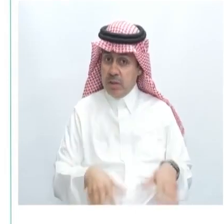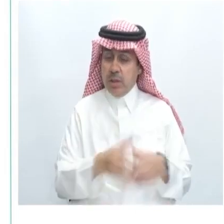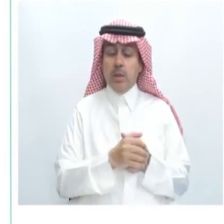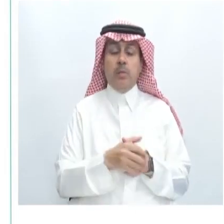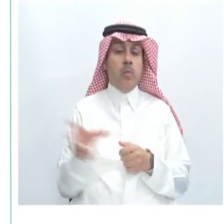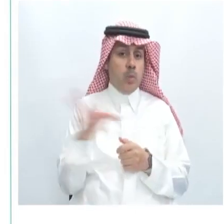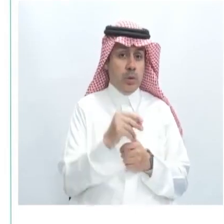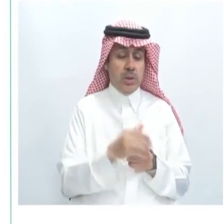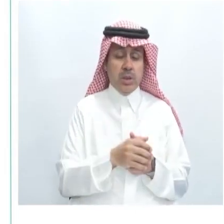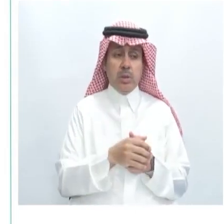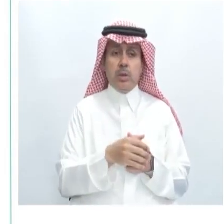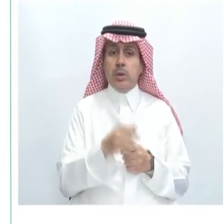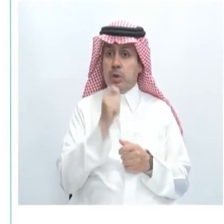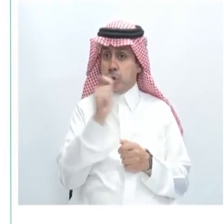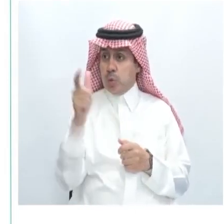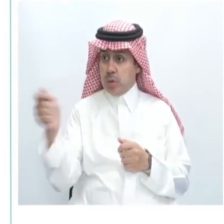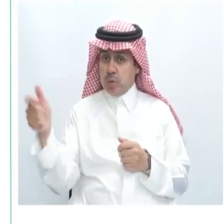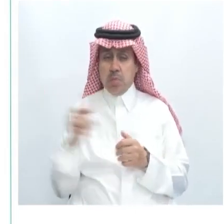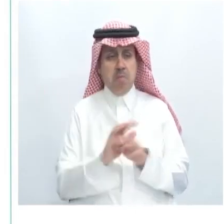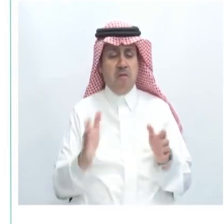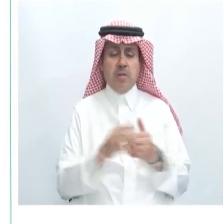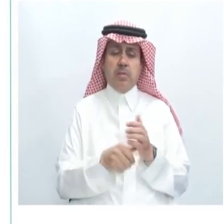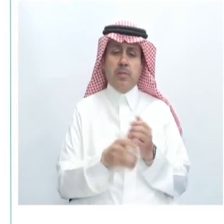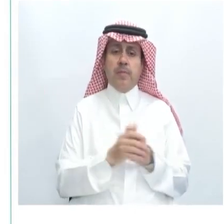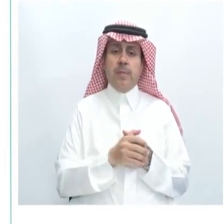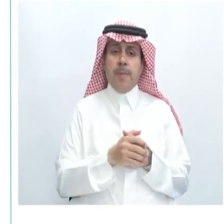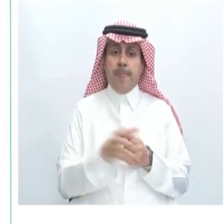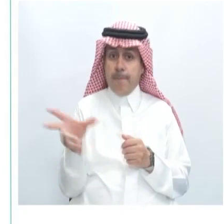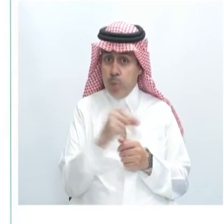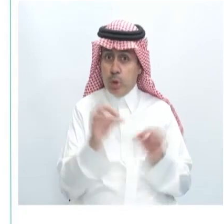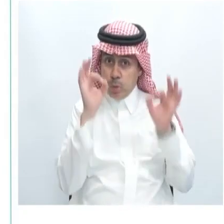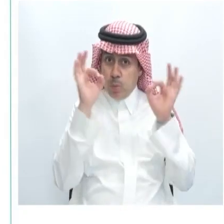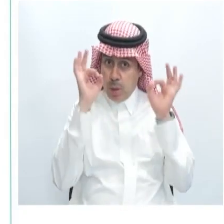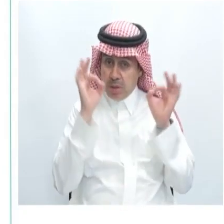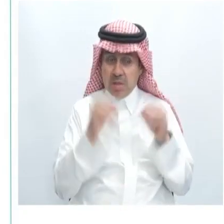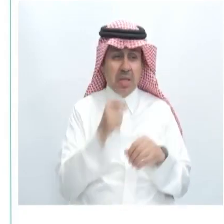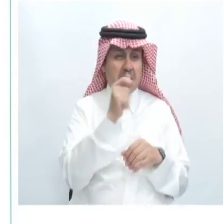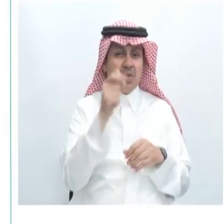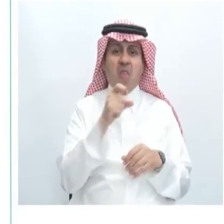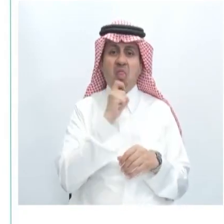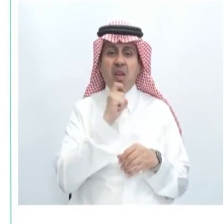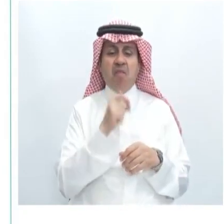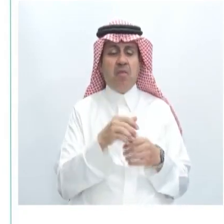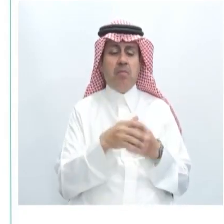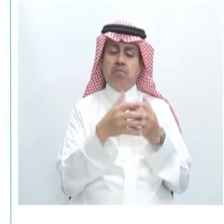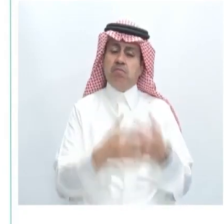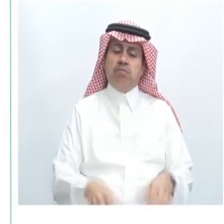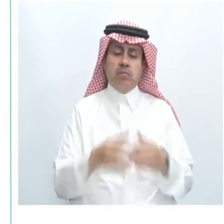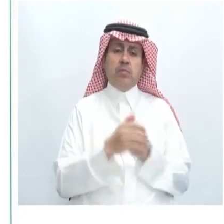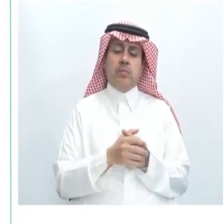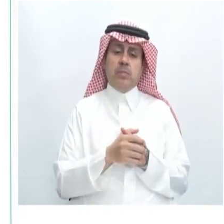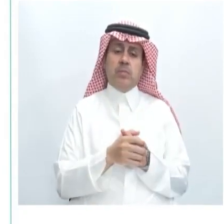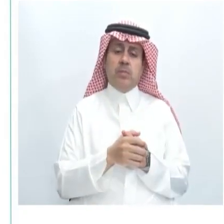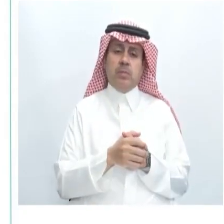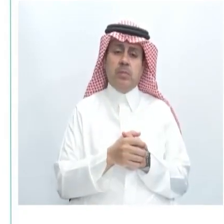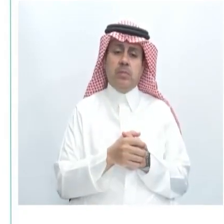بسبب عدم التوزيع نشاهد منتجات ممتازه ولكن بسبب توزيعه وتوفرها في السوق او حينما يطلب